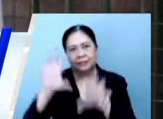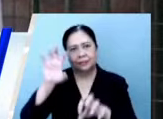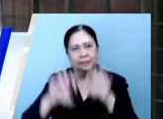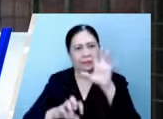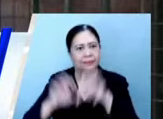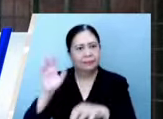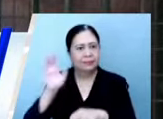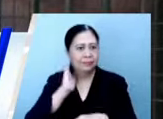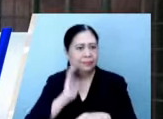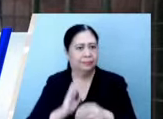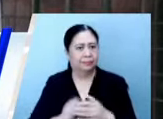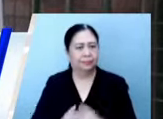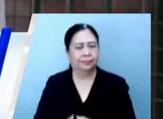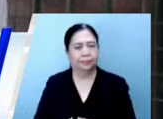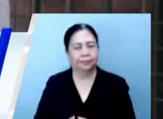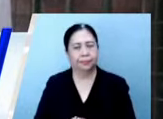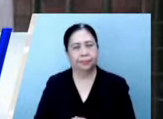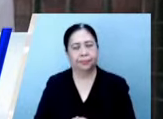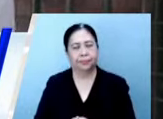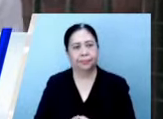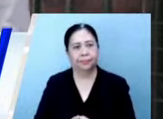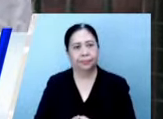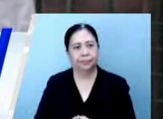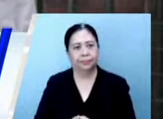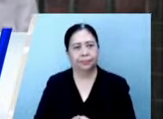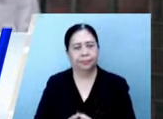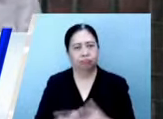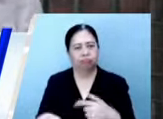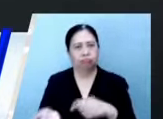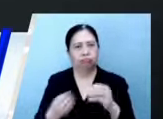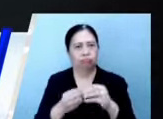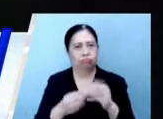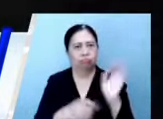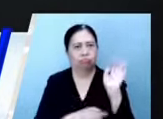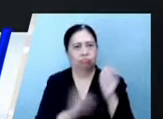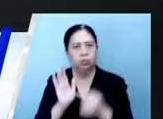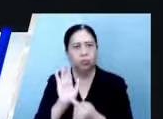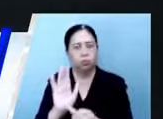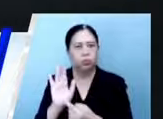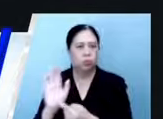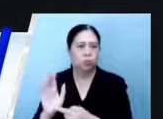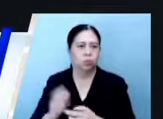po dito yan. Oo. Tapos ayan pa po. Ito? Opo.